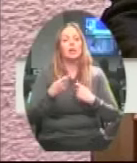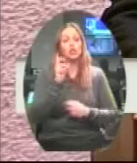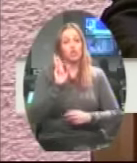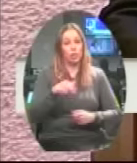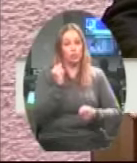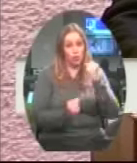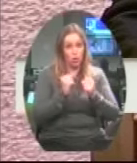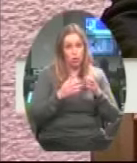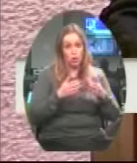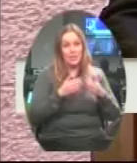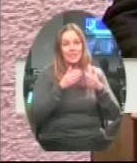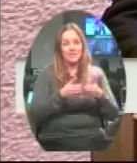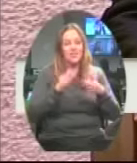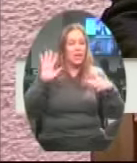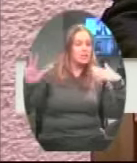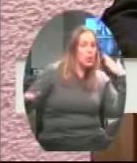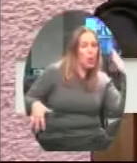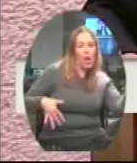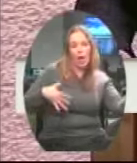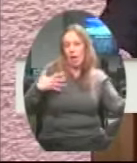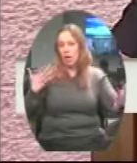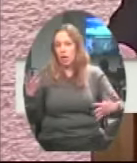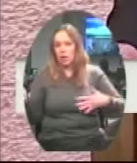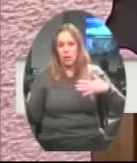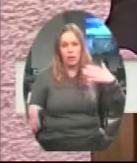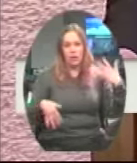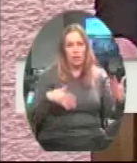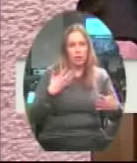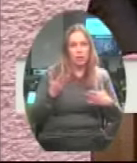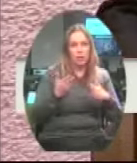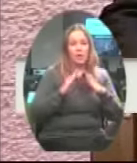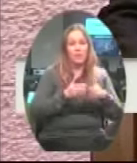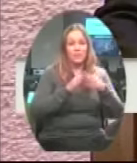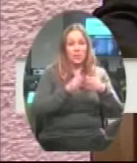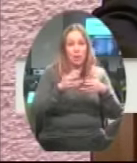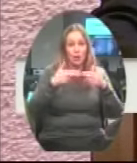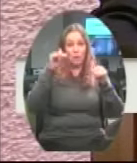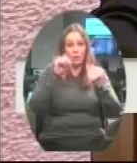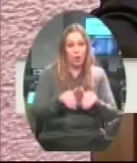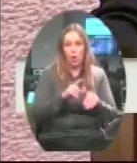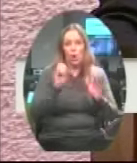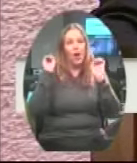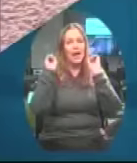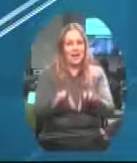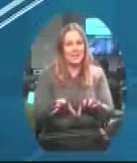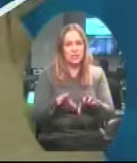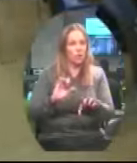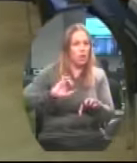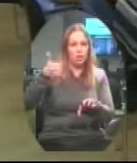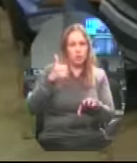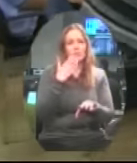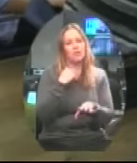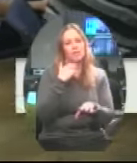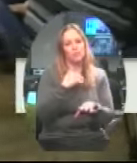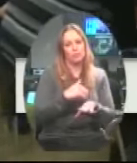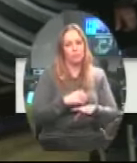סוערת והים סוער והספינה מחשבת להתאבע, לא לזרוק את הטלית והתפילין קודם.